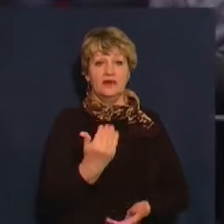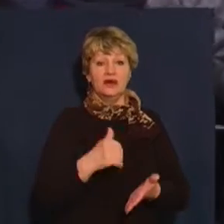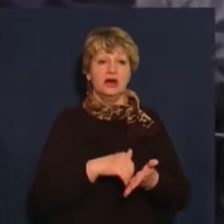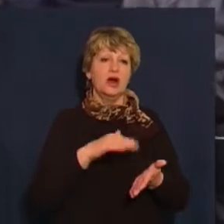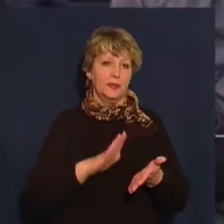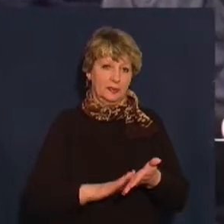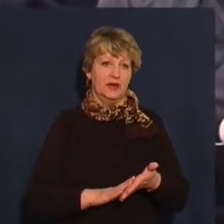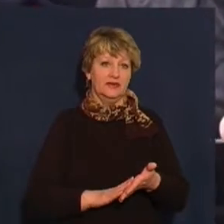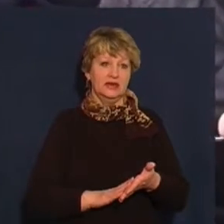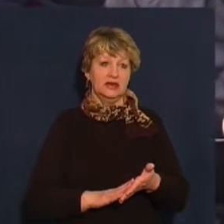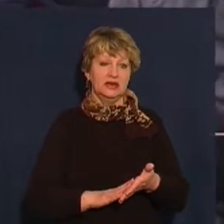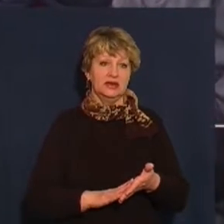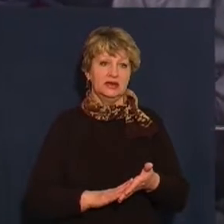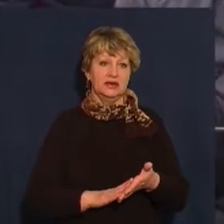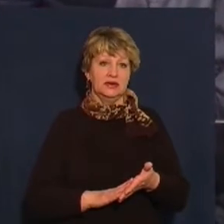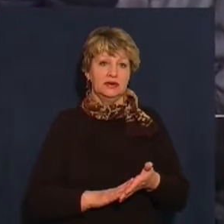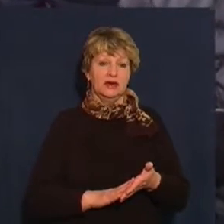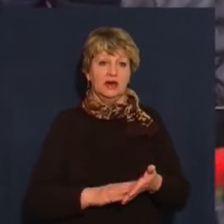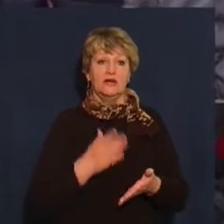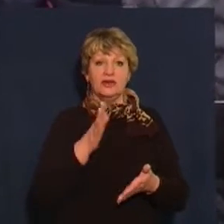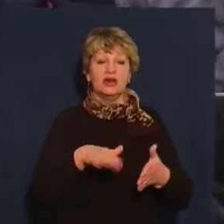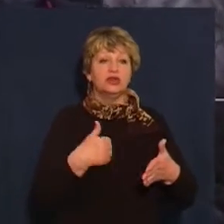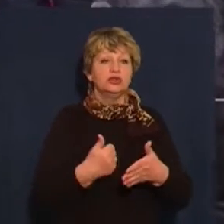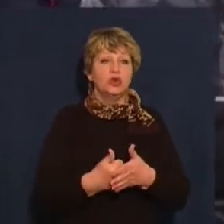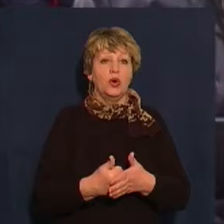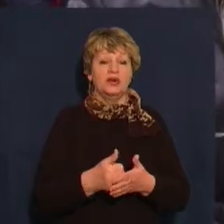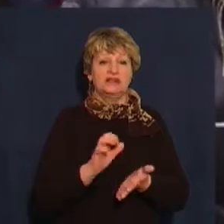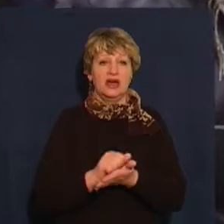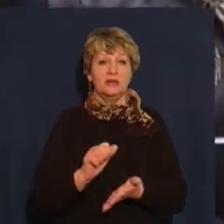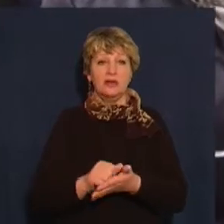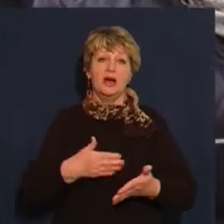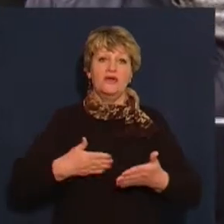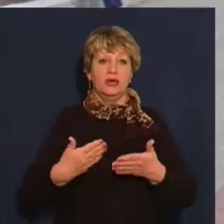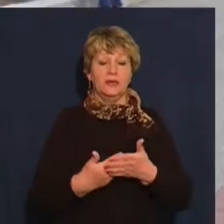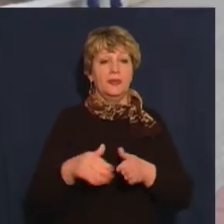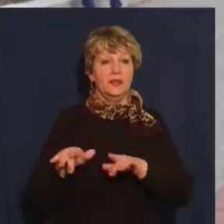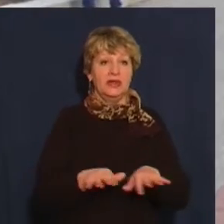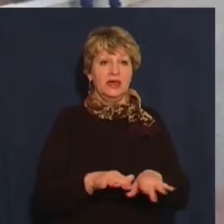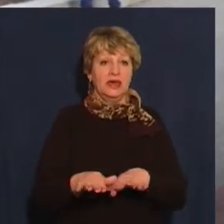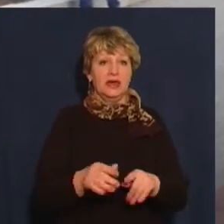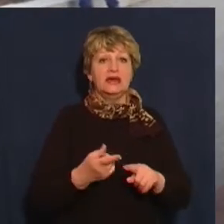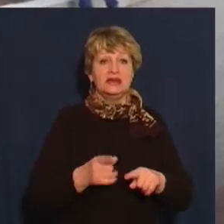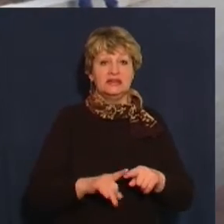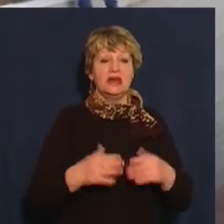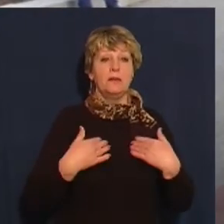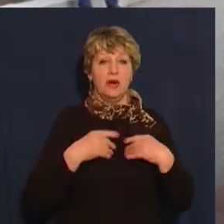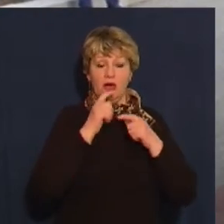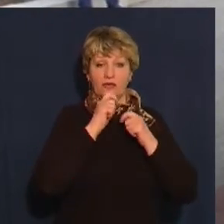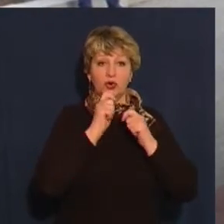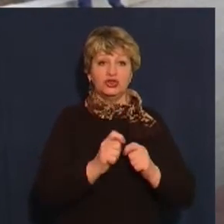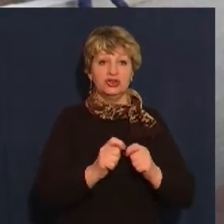Хотіли також вас відзначити, ви досі займаєтеся волонтерством. Це ми вручали